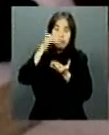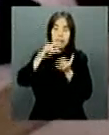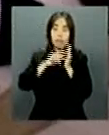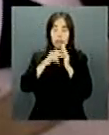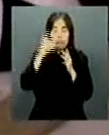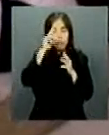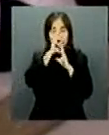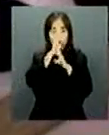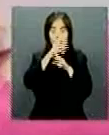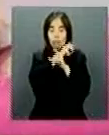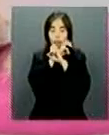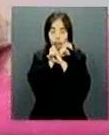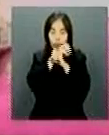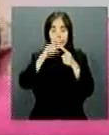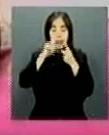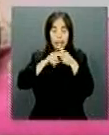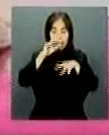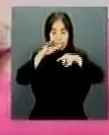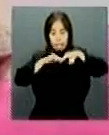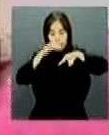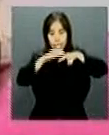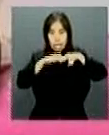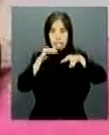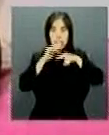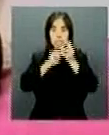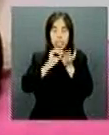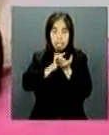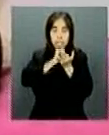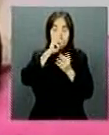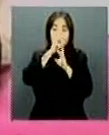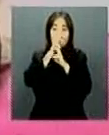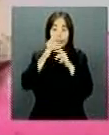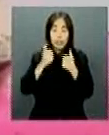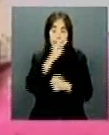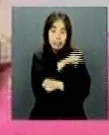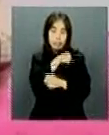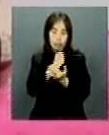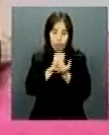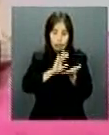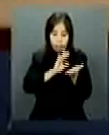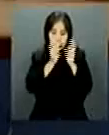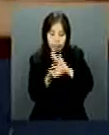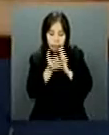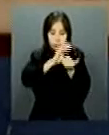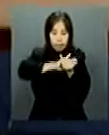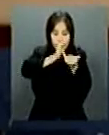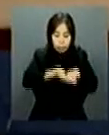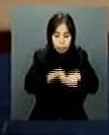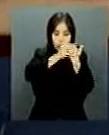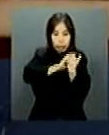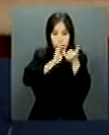าหน้าทั้งสองข้างที่ใส่เฝือกไว้เคลื่อนตัวได้โดยแพทย์คอยพลิกตัวช้างเพื่อป้องกันไม่ให้เกิดแผลกด